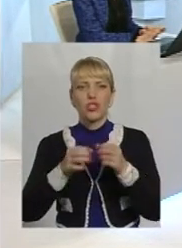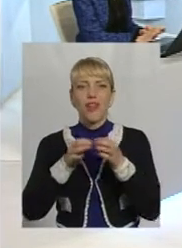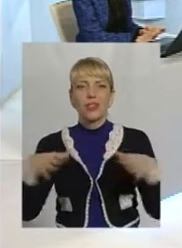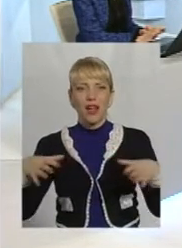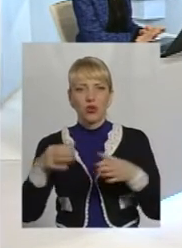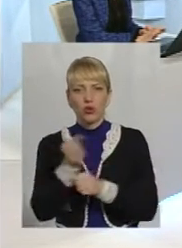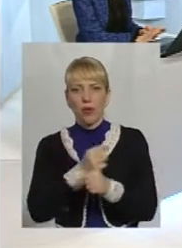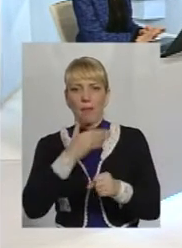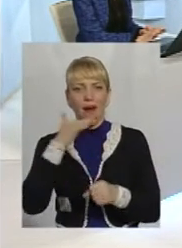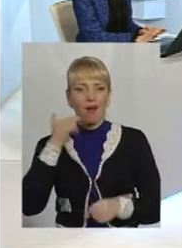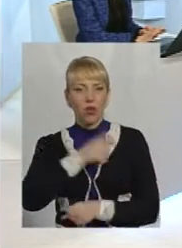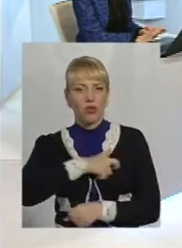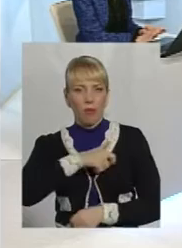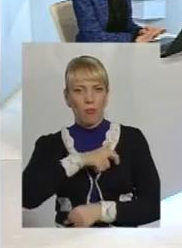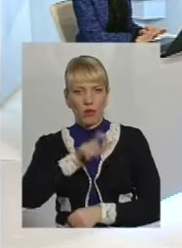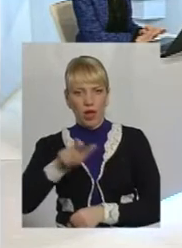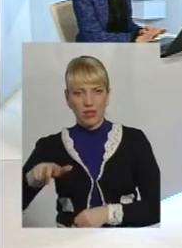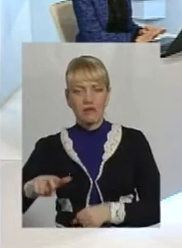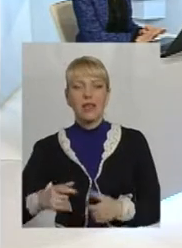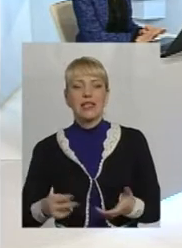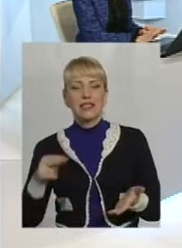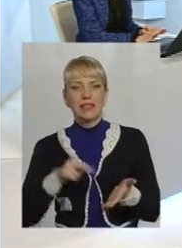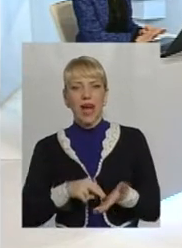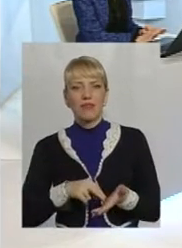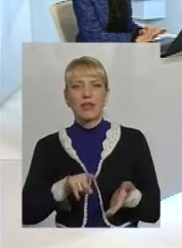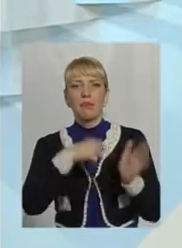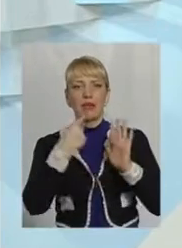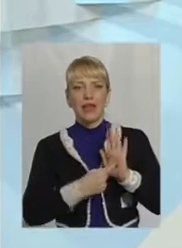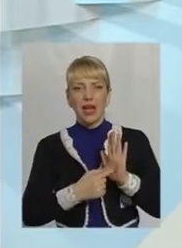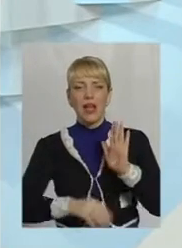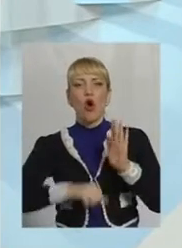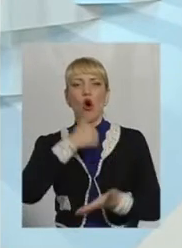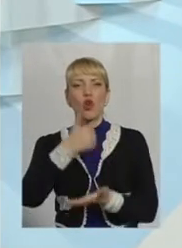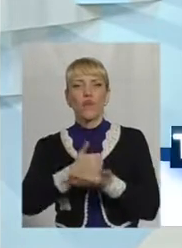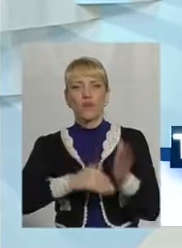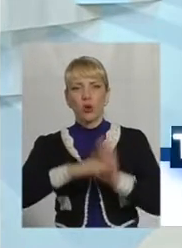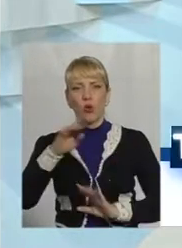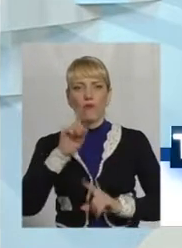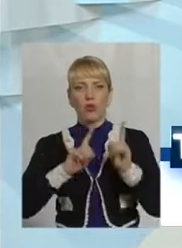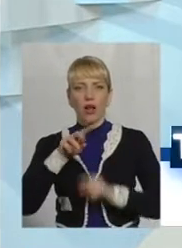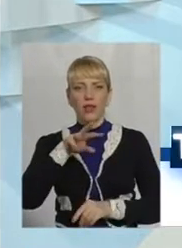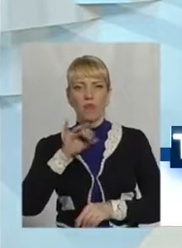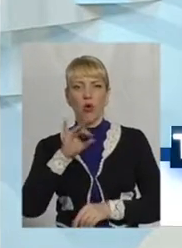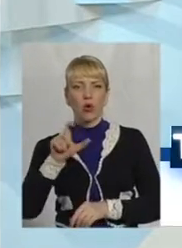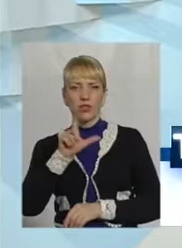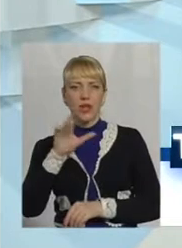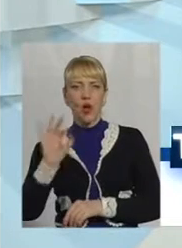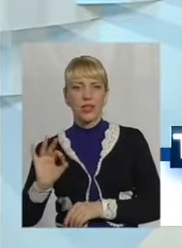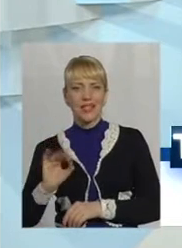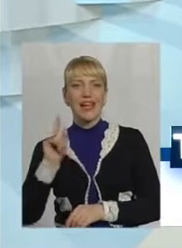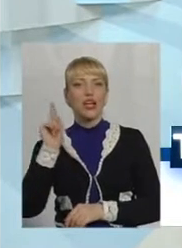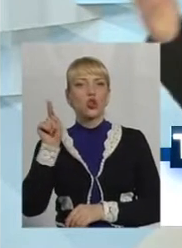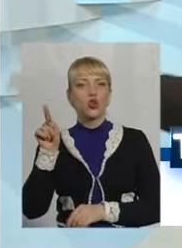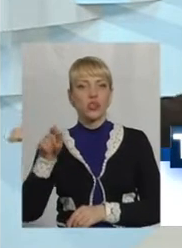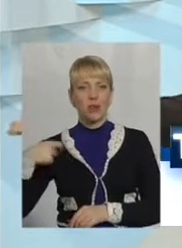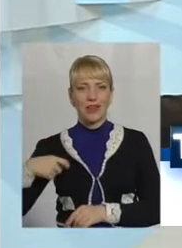багато депутатів ставили питання і голові Верховної Ради, це вже був Мороз Олександр, і тодішньому